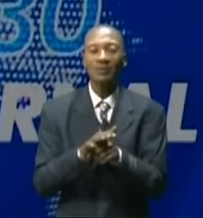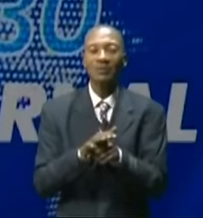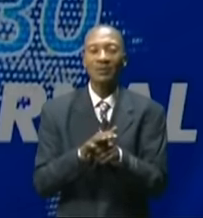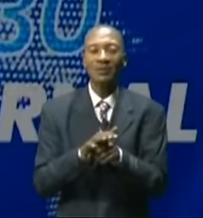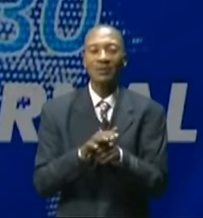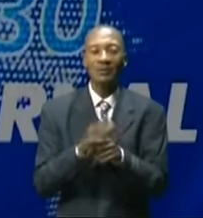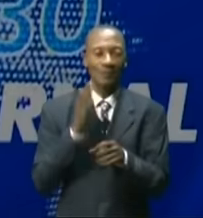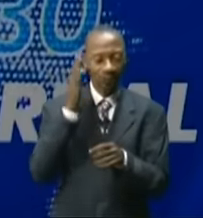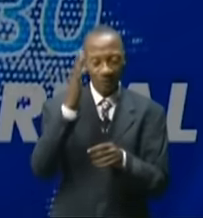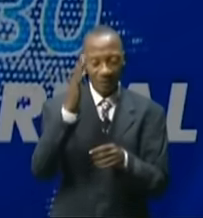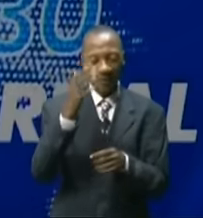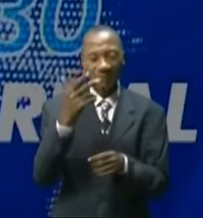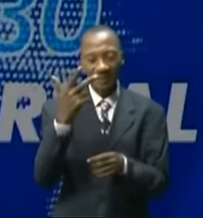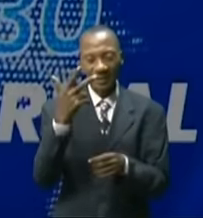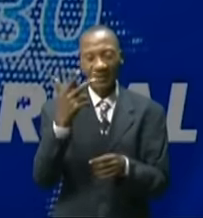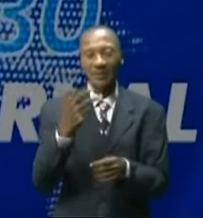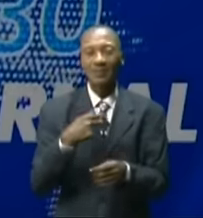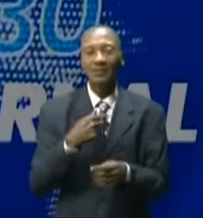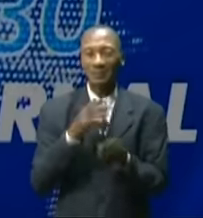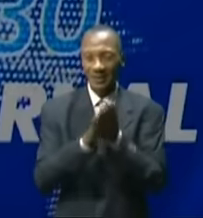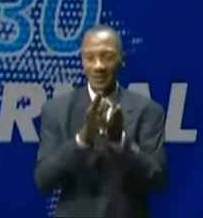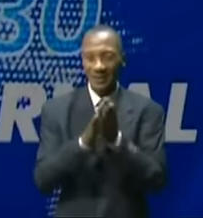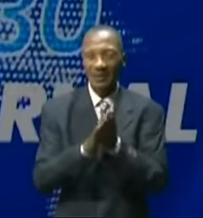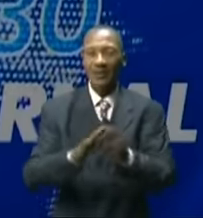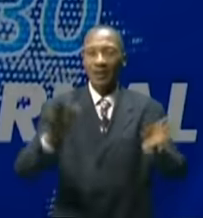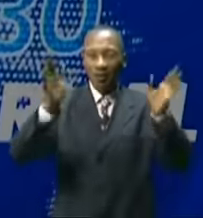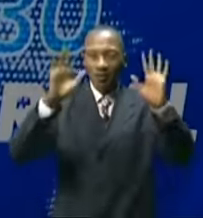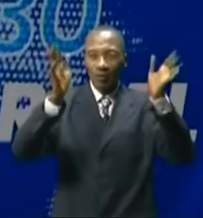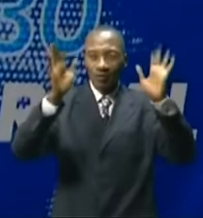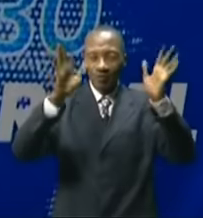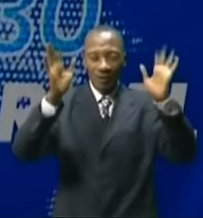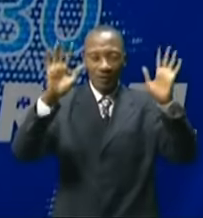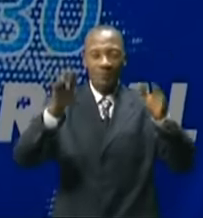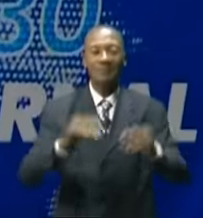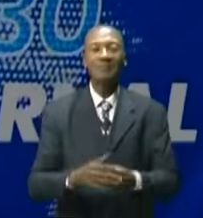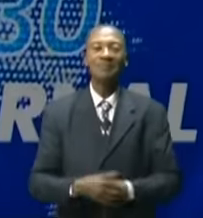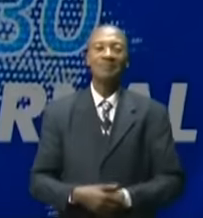suivis. L'actualité continue sur nos antennes. Retrouvez à 19h Yvette